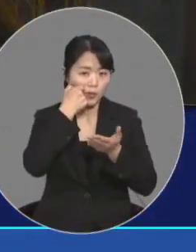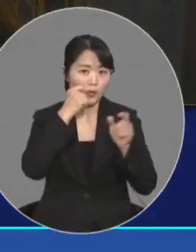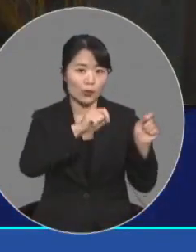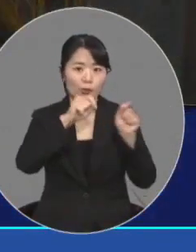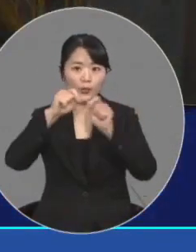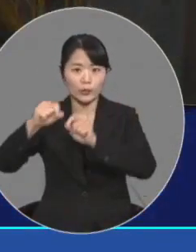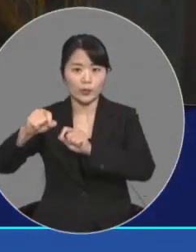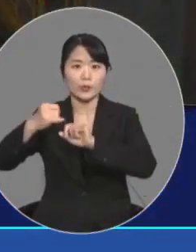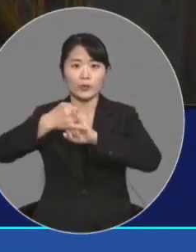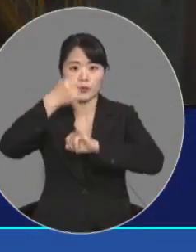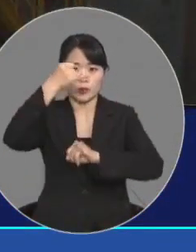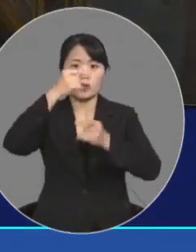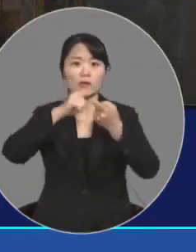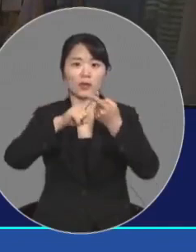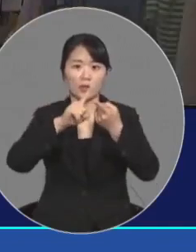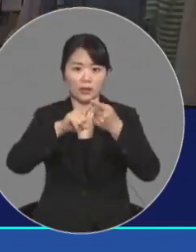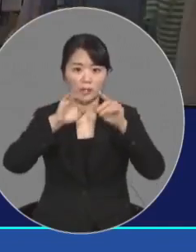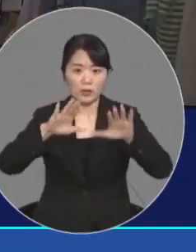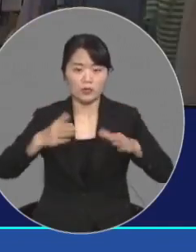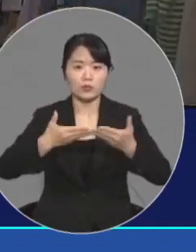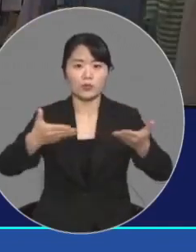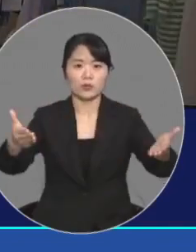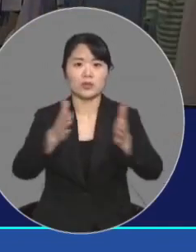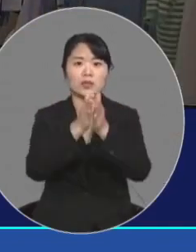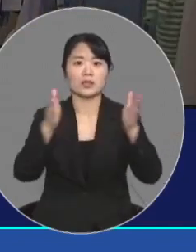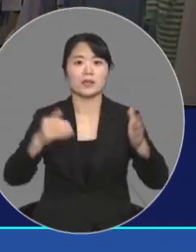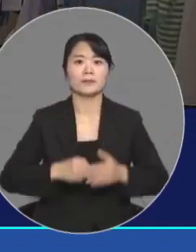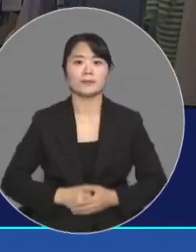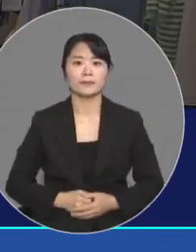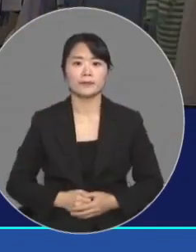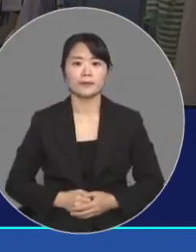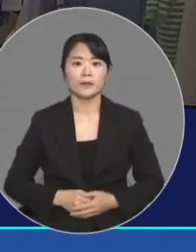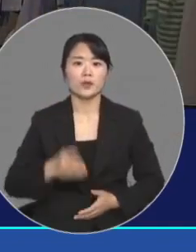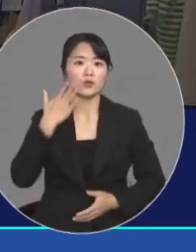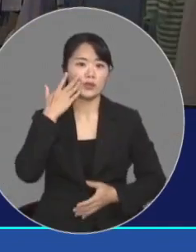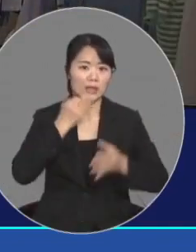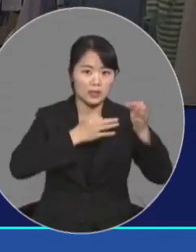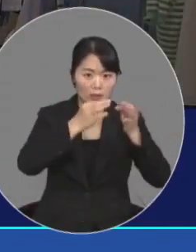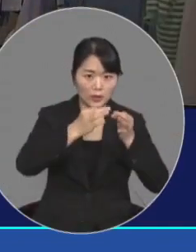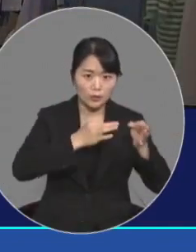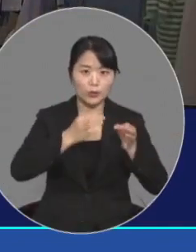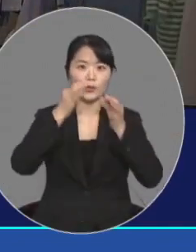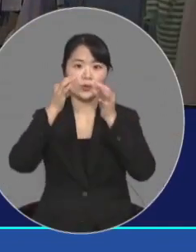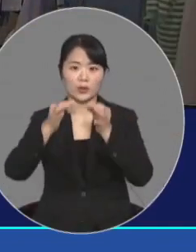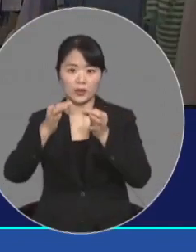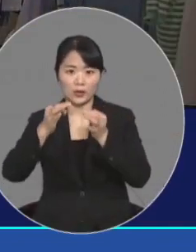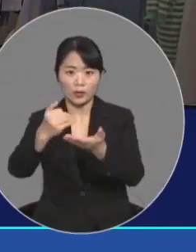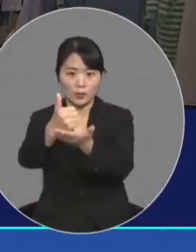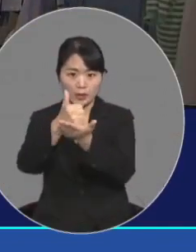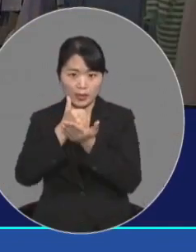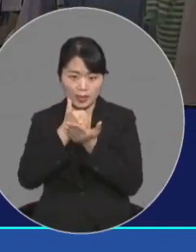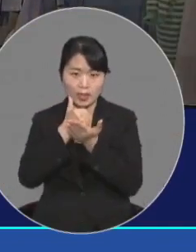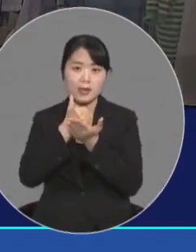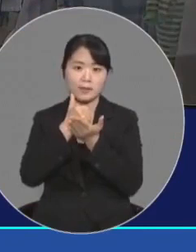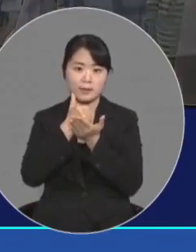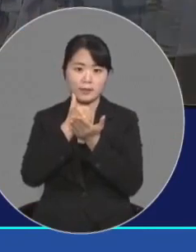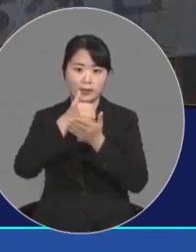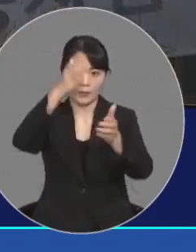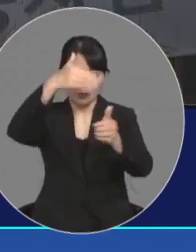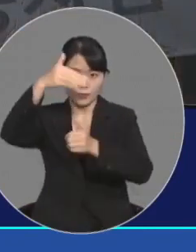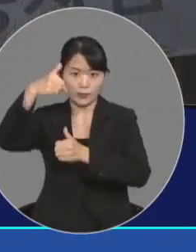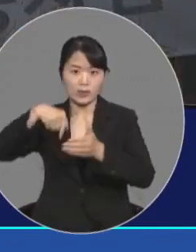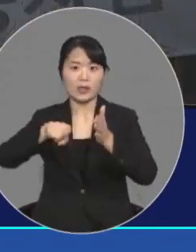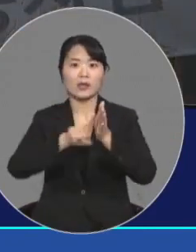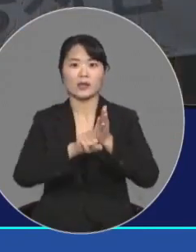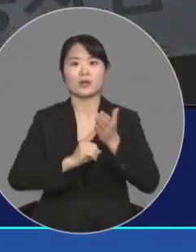울산 상권 전체가 들썩이고 있는데요. 유통가도, 금융가도 고객을 모시기 위해 분주하게